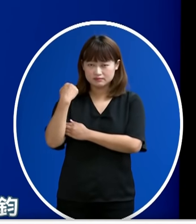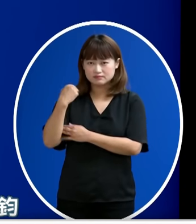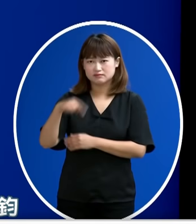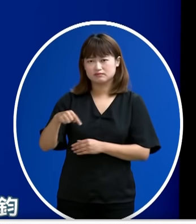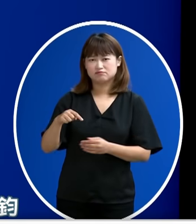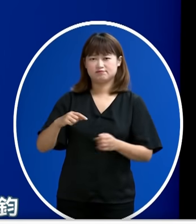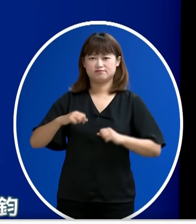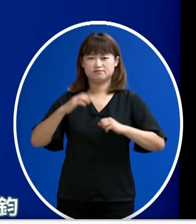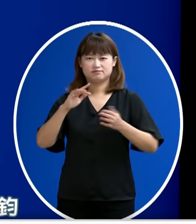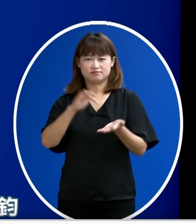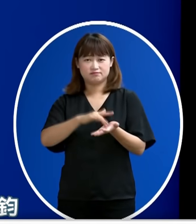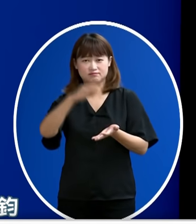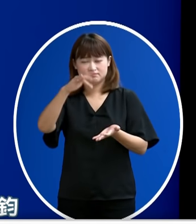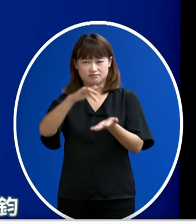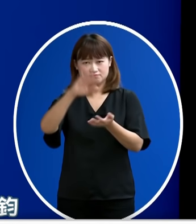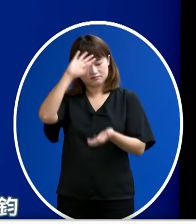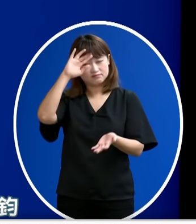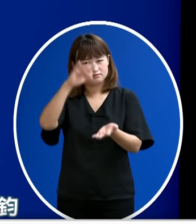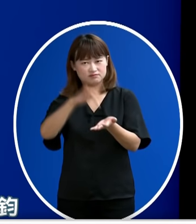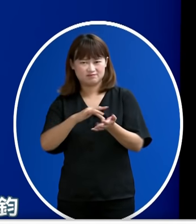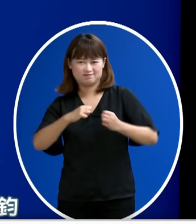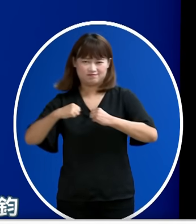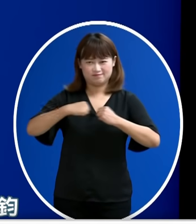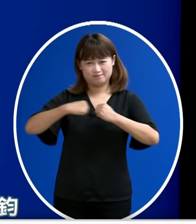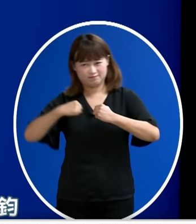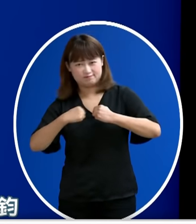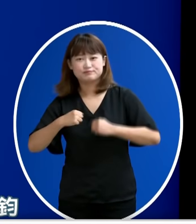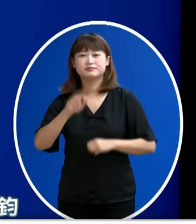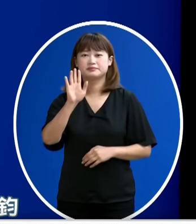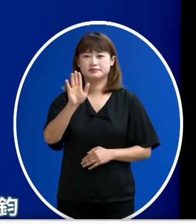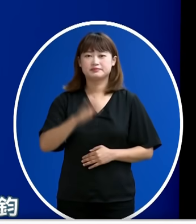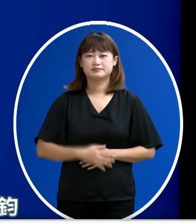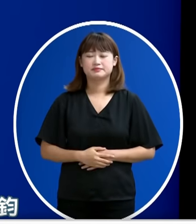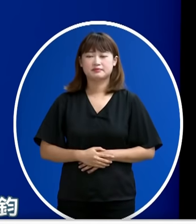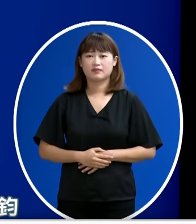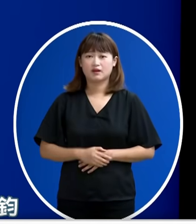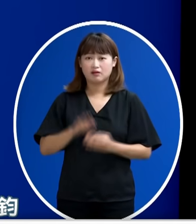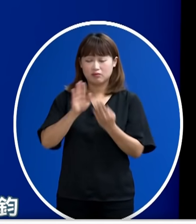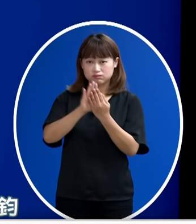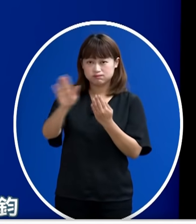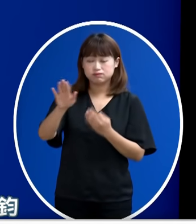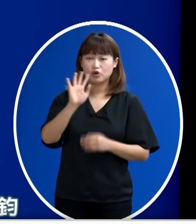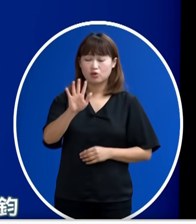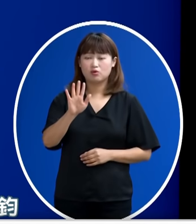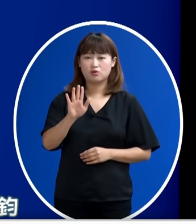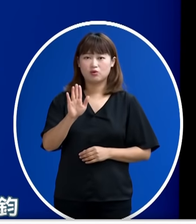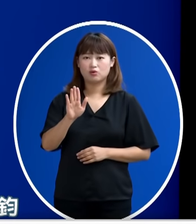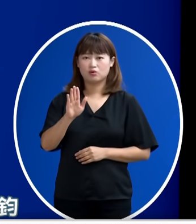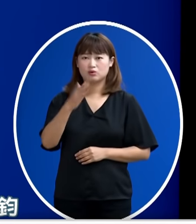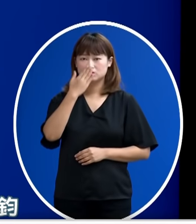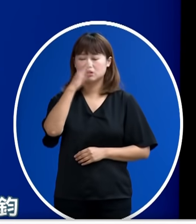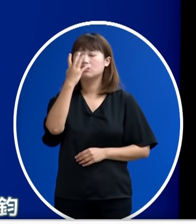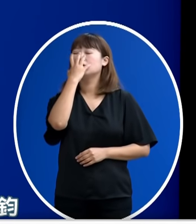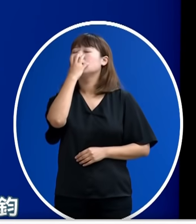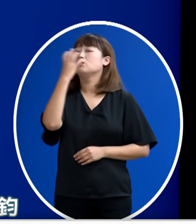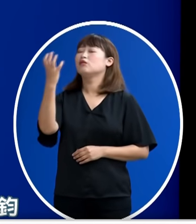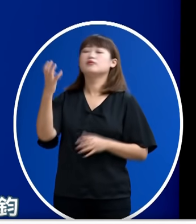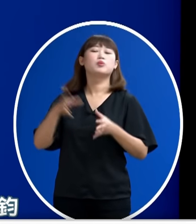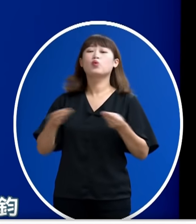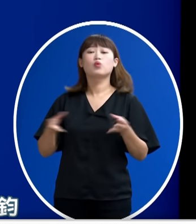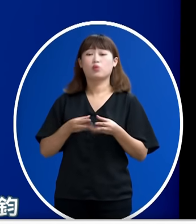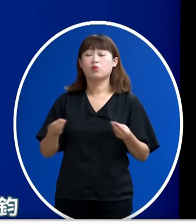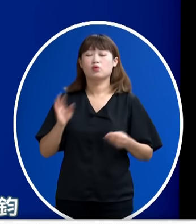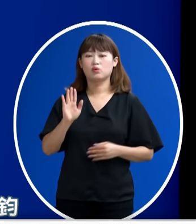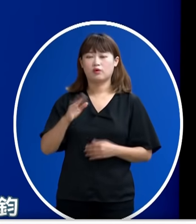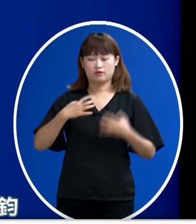跟病毒之间一个拉锯的一个情形。那后续他其实有成功的脱离呼吸器，就是肺部部